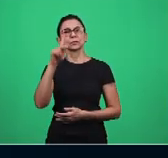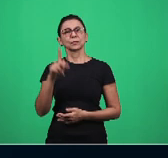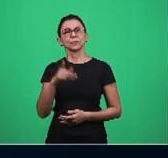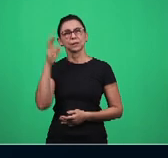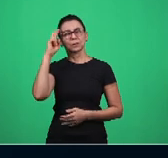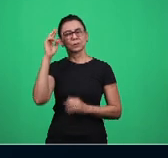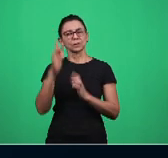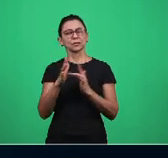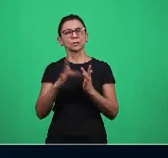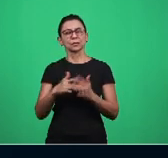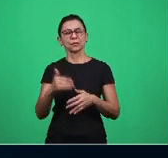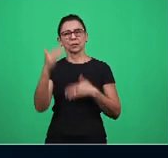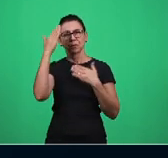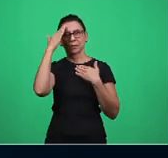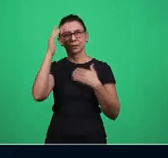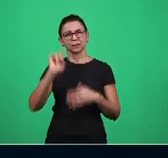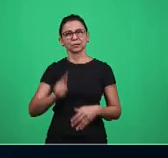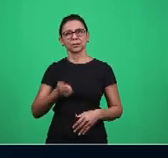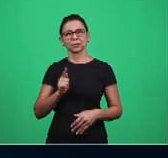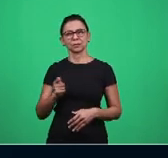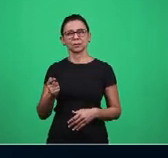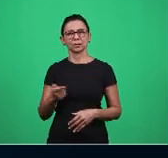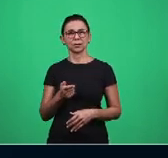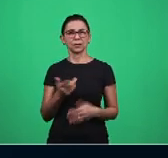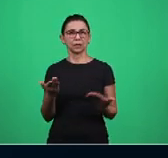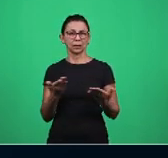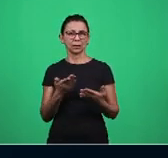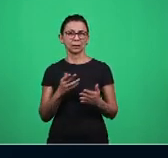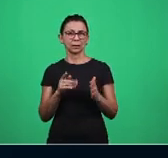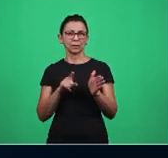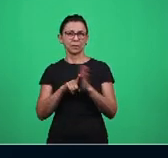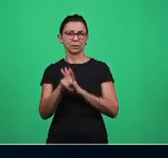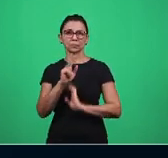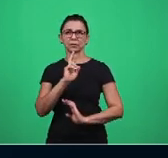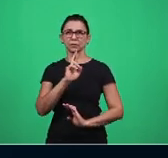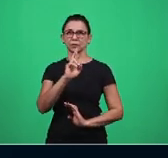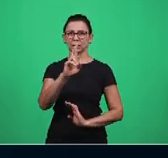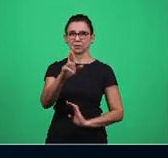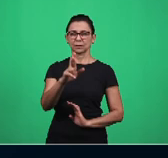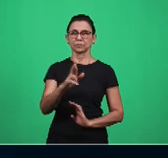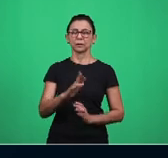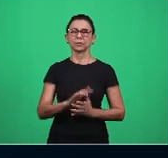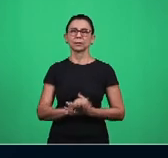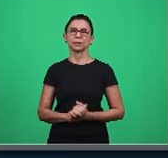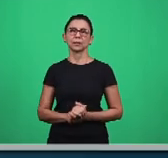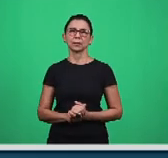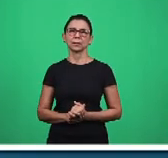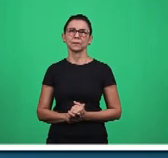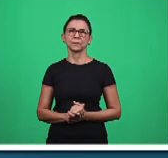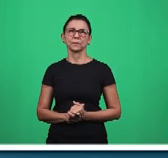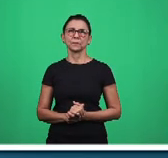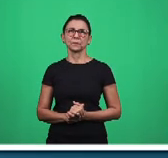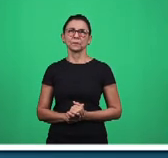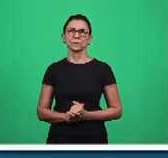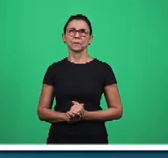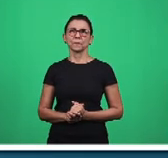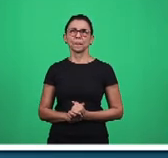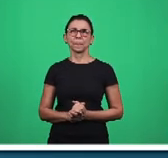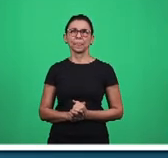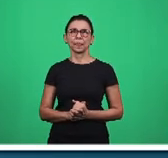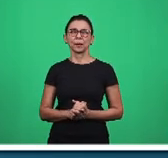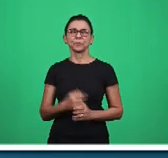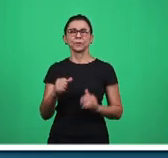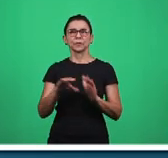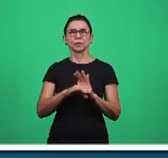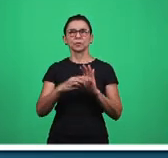pour cette école biblique. Et la question qui nous dit, en lisant le chapitre 3 de Cantique de Cantique, versets 6 à 10,